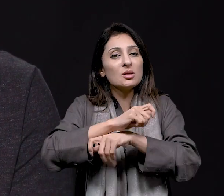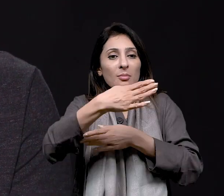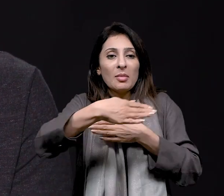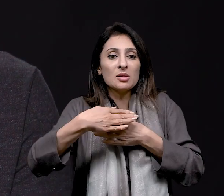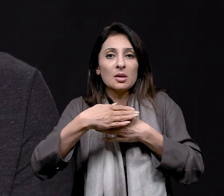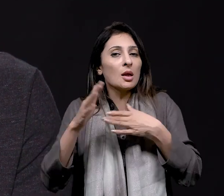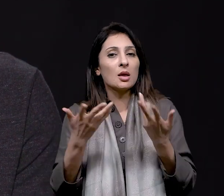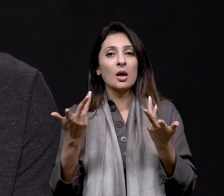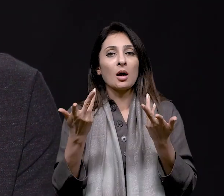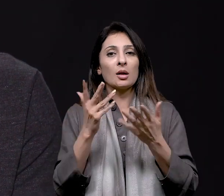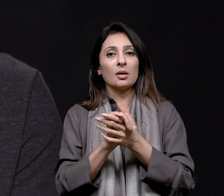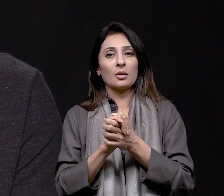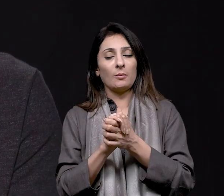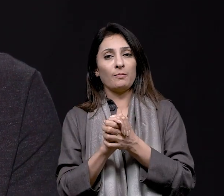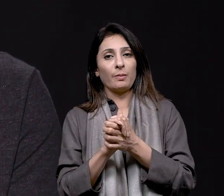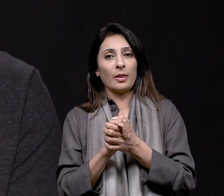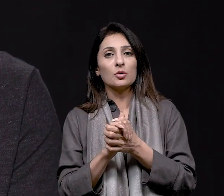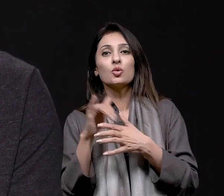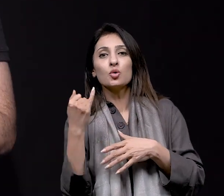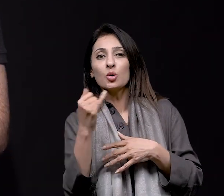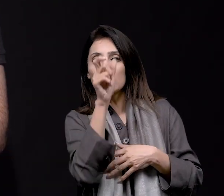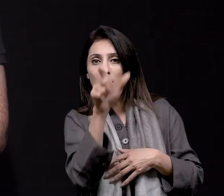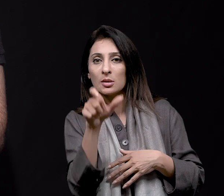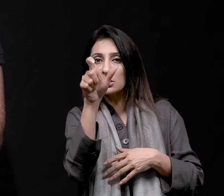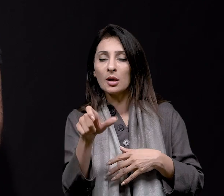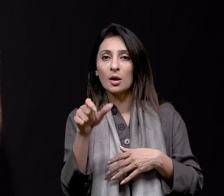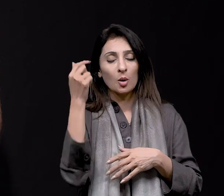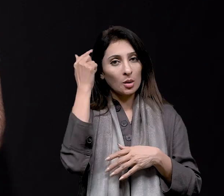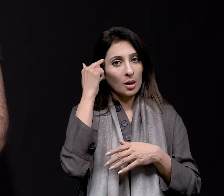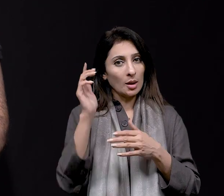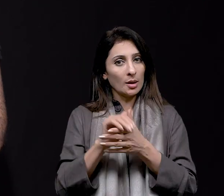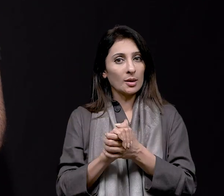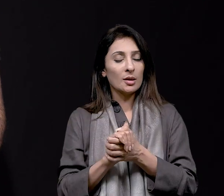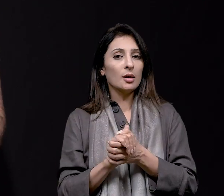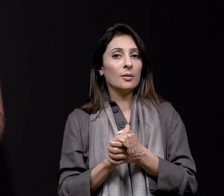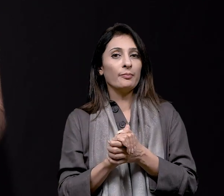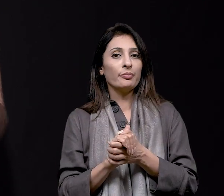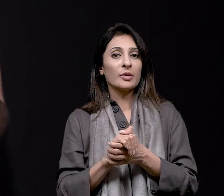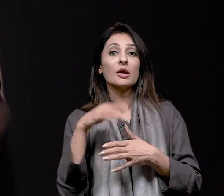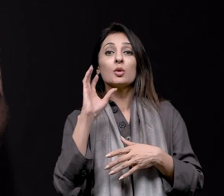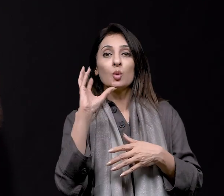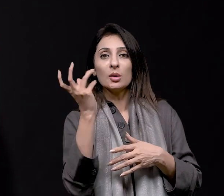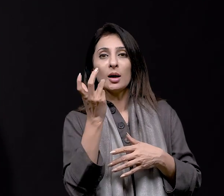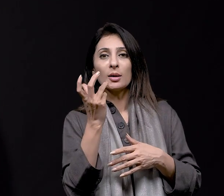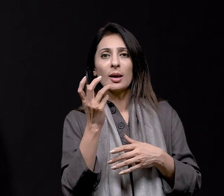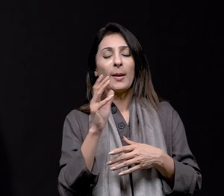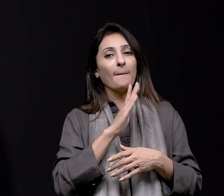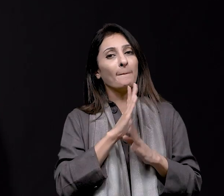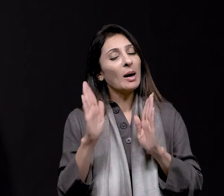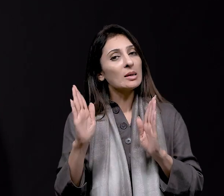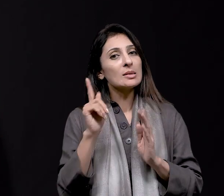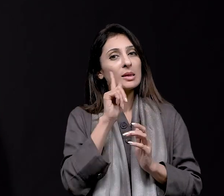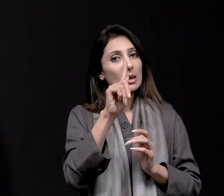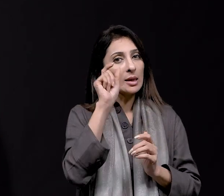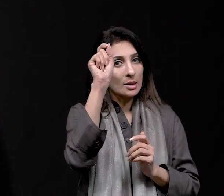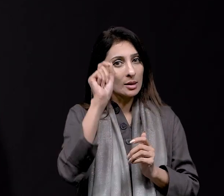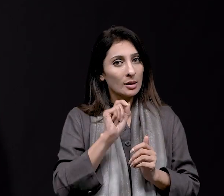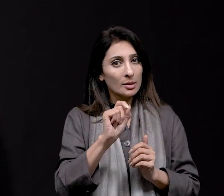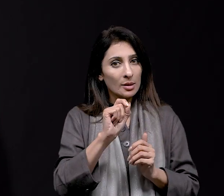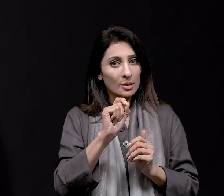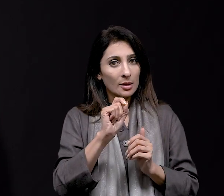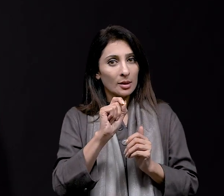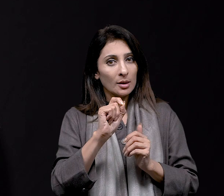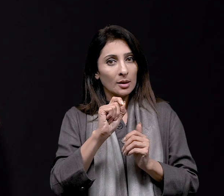مضر اثرات سے بچنے کے لیے کیا کر سکتا ہے؟ کلائمیٹ چینج کے ریسرچرز کے مطابق صرف 1 ڈگری گلوبل